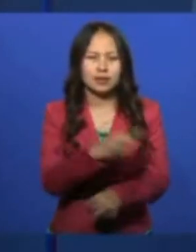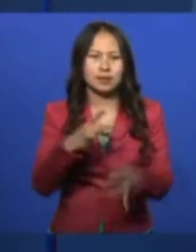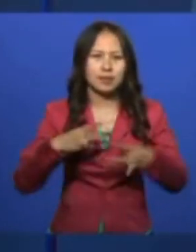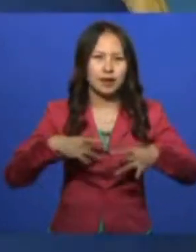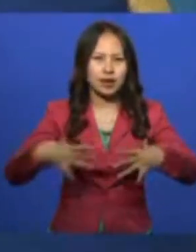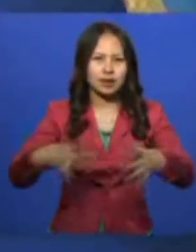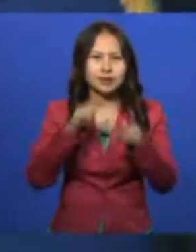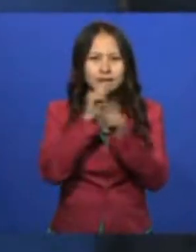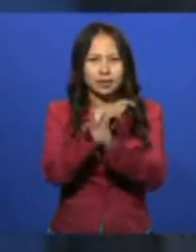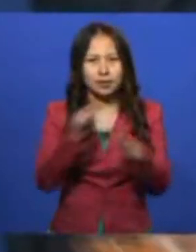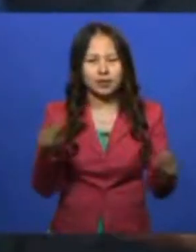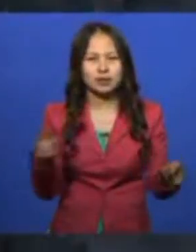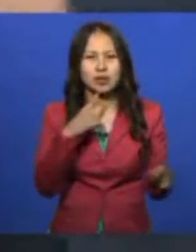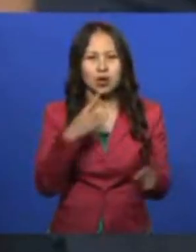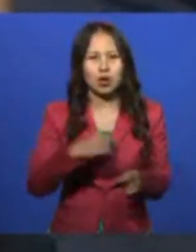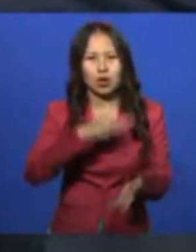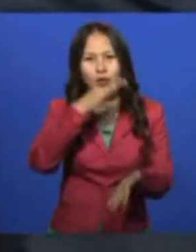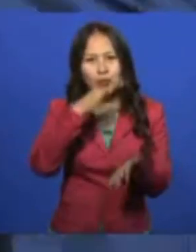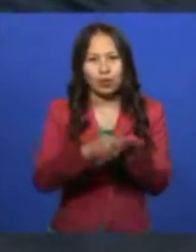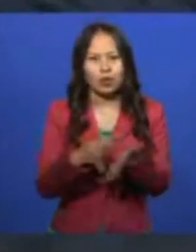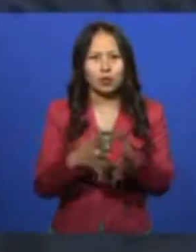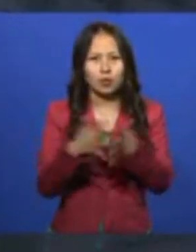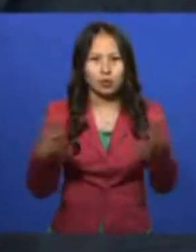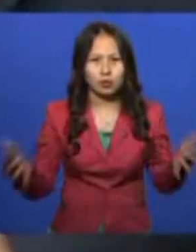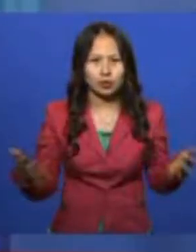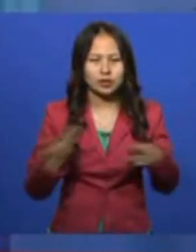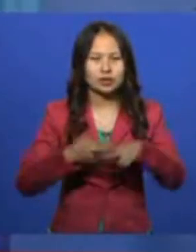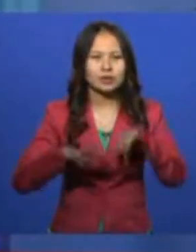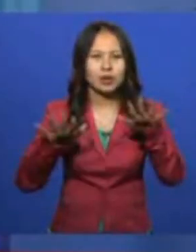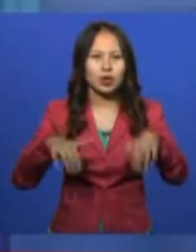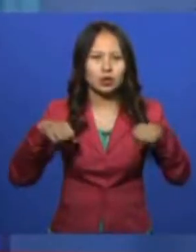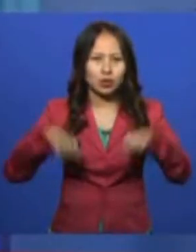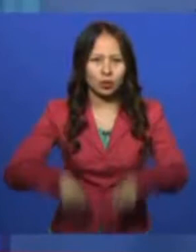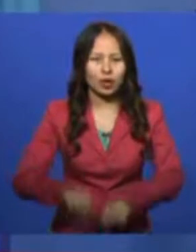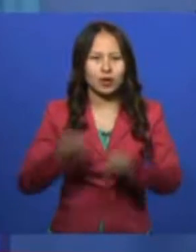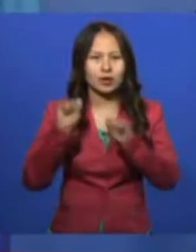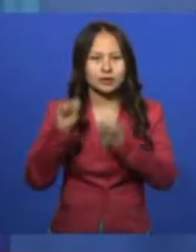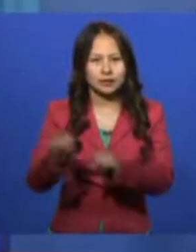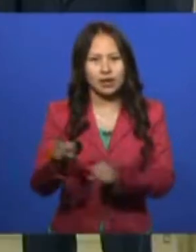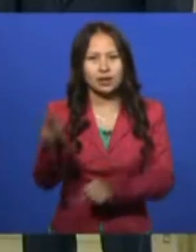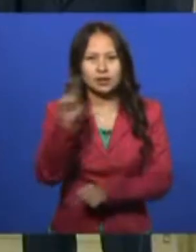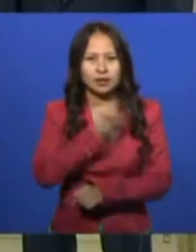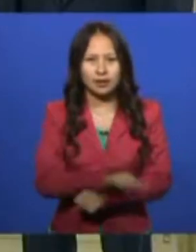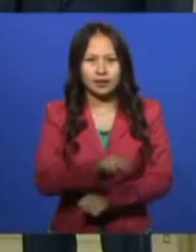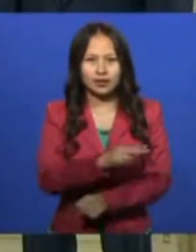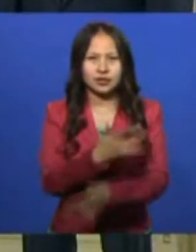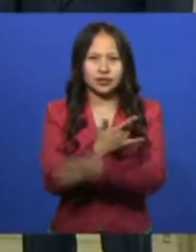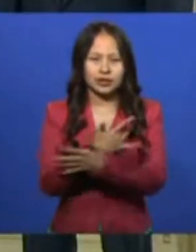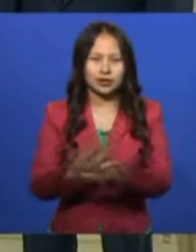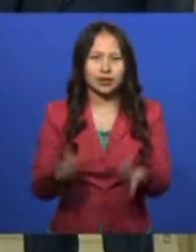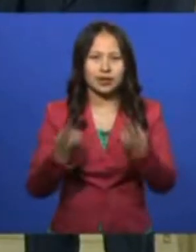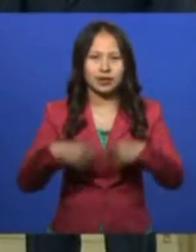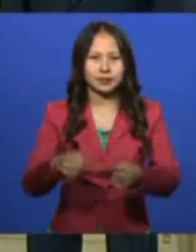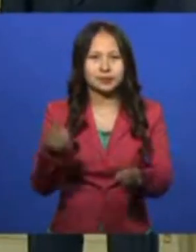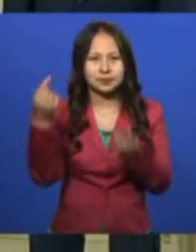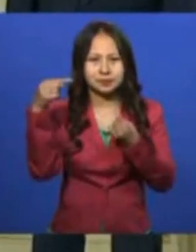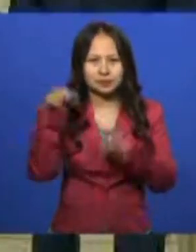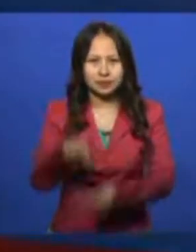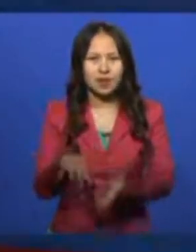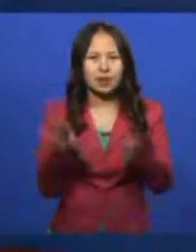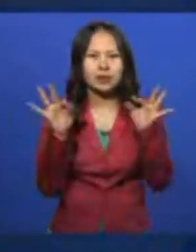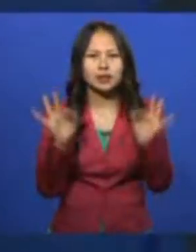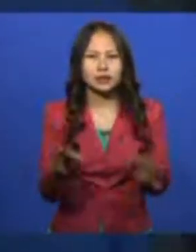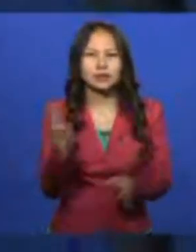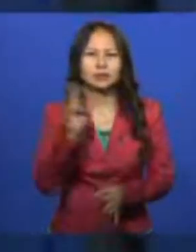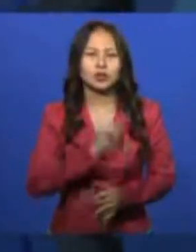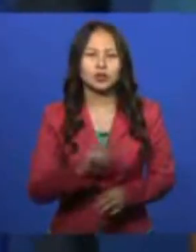табысталған әскери атақтың жүктейтін жауапкершілігі зор. Сондықтан әрбір құқық қорғау саласының қызметкері алған шендеріне лайық болып,